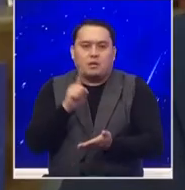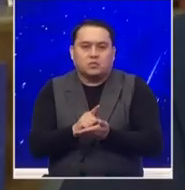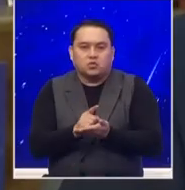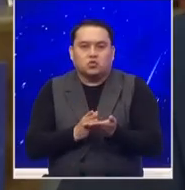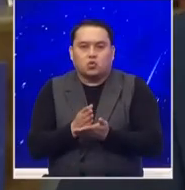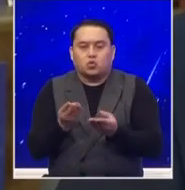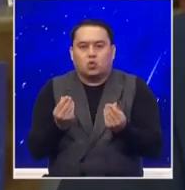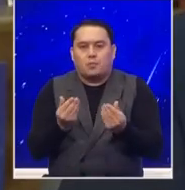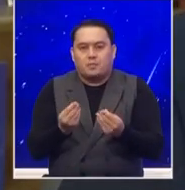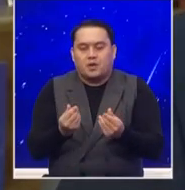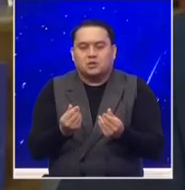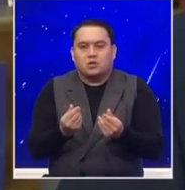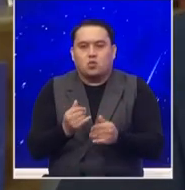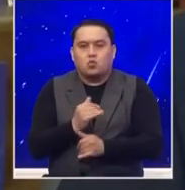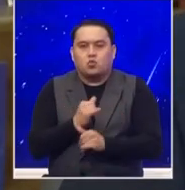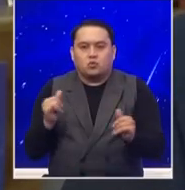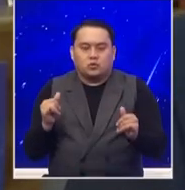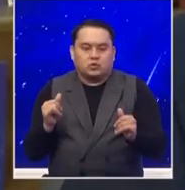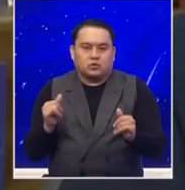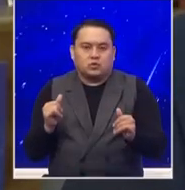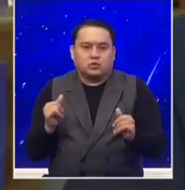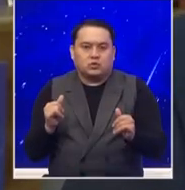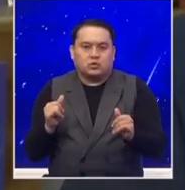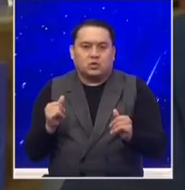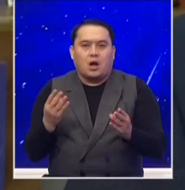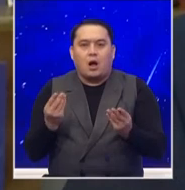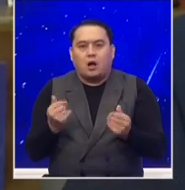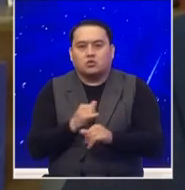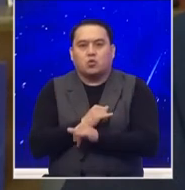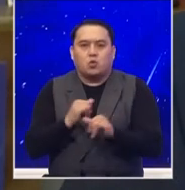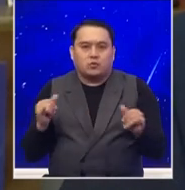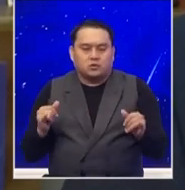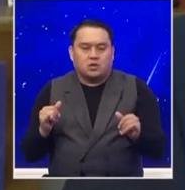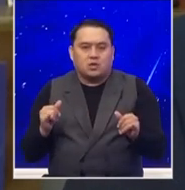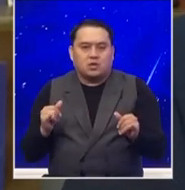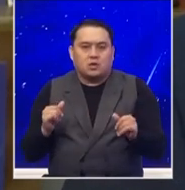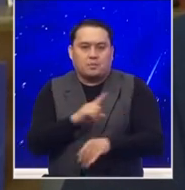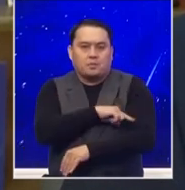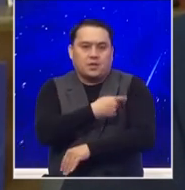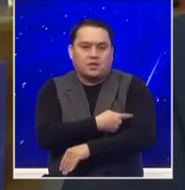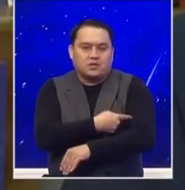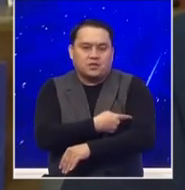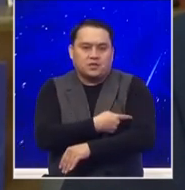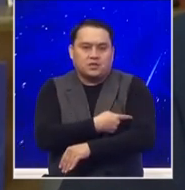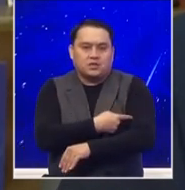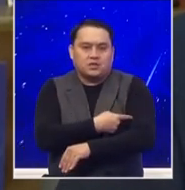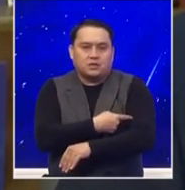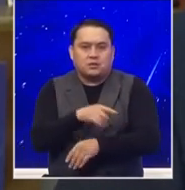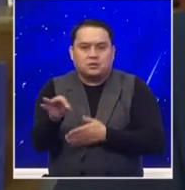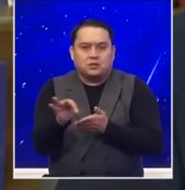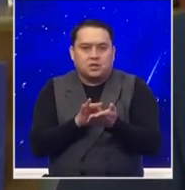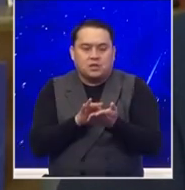бюджет сомасы жоғарылады. Яғни қаражат көбейген сайын медициналық дер